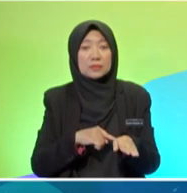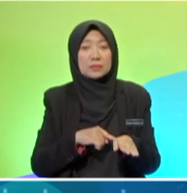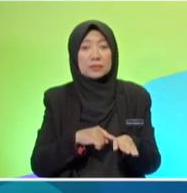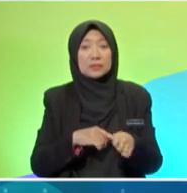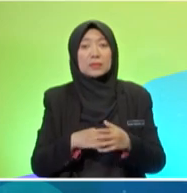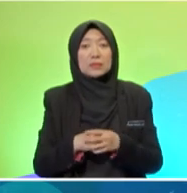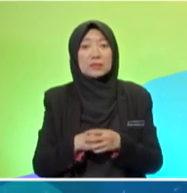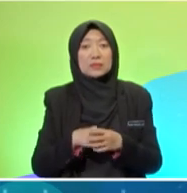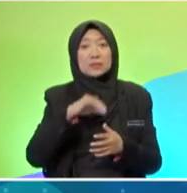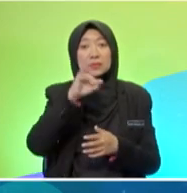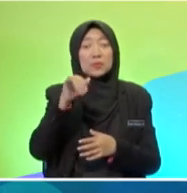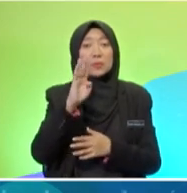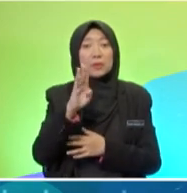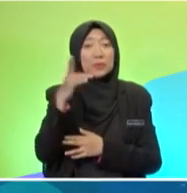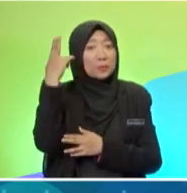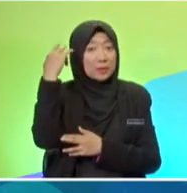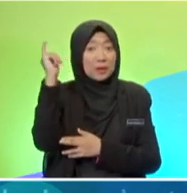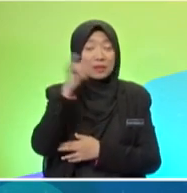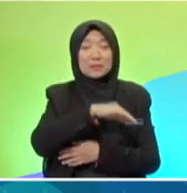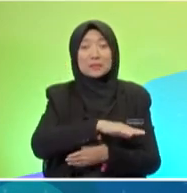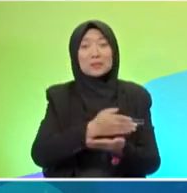gudang kawan-kawan semua